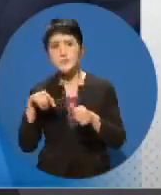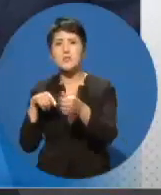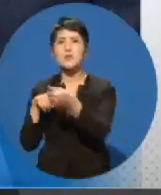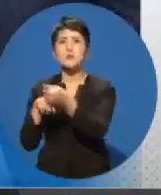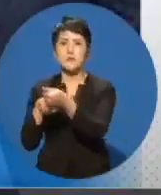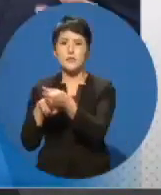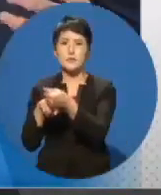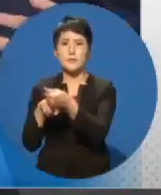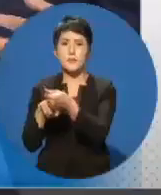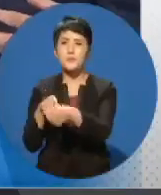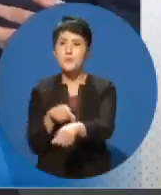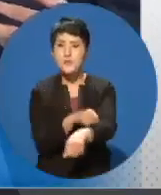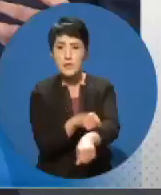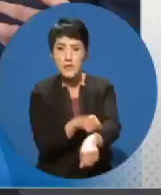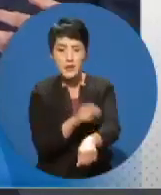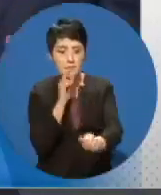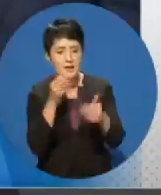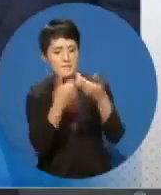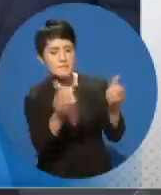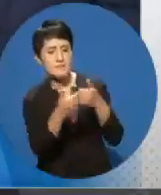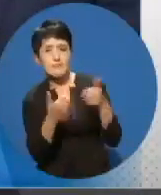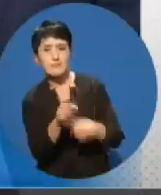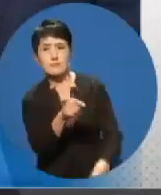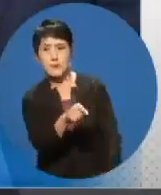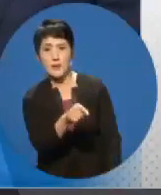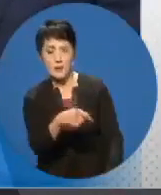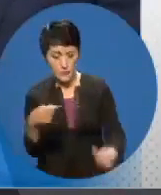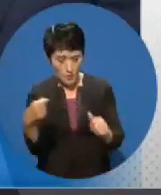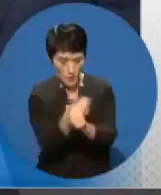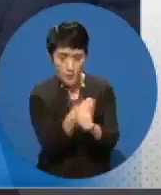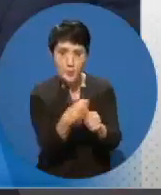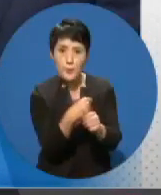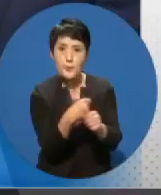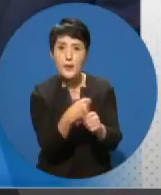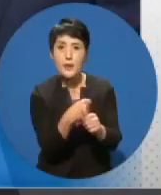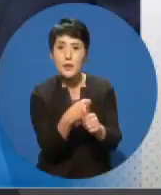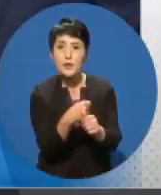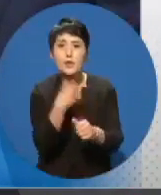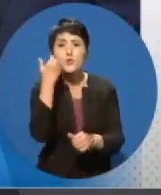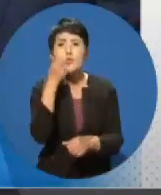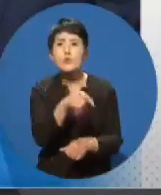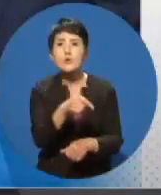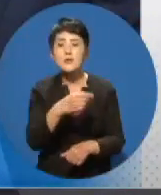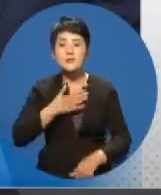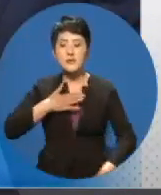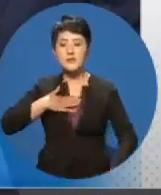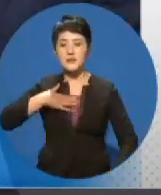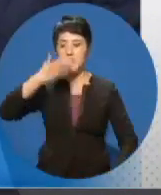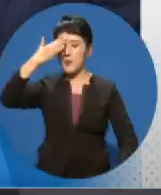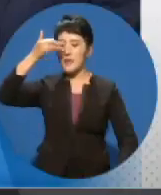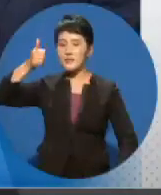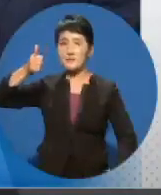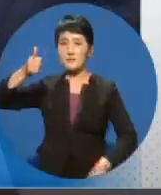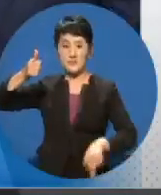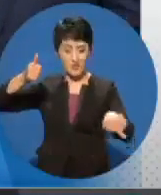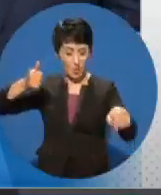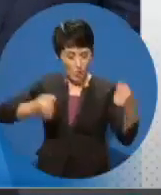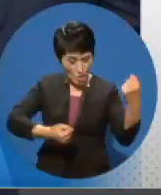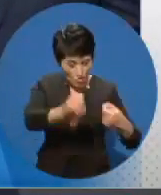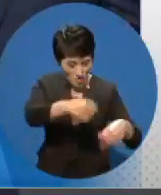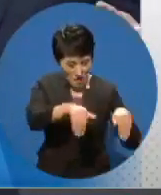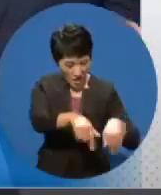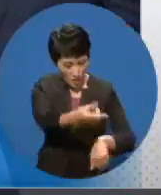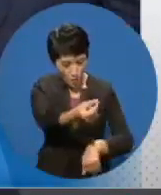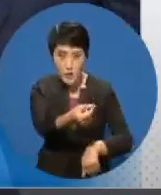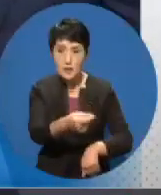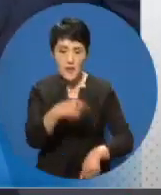이제 폭언과 폭행을 들었던 이 운전기사들이 경찰 수사가 시작되면은 협조할 의사가 있다 이렇게 밝혔기 때문에 아무래도